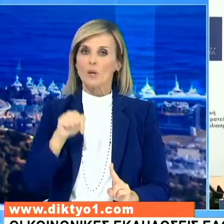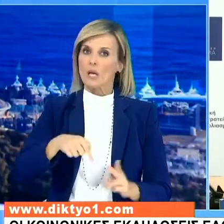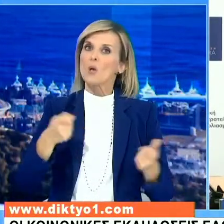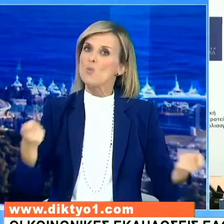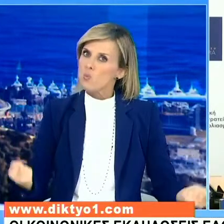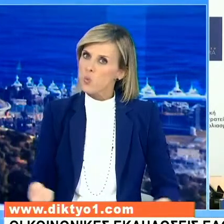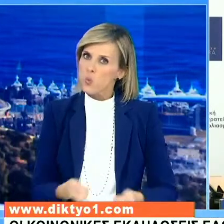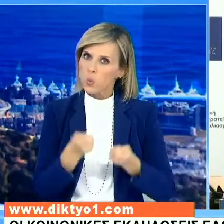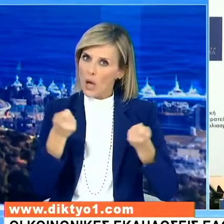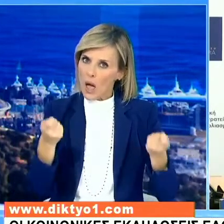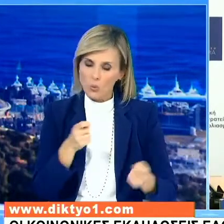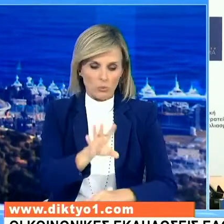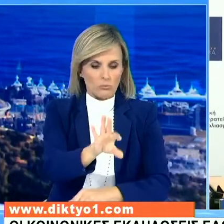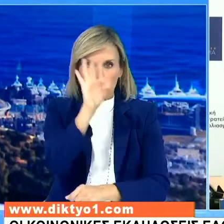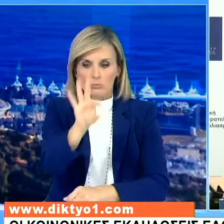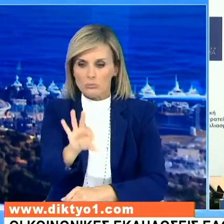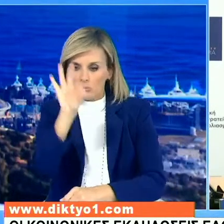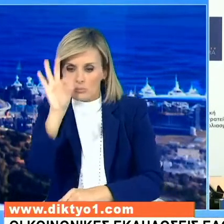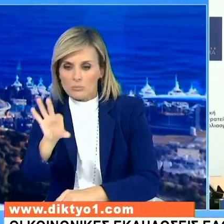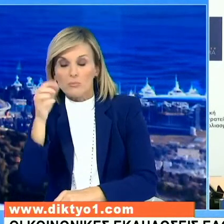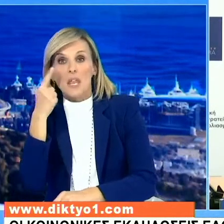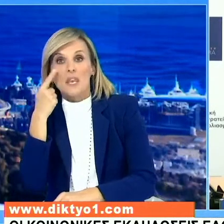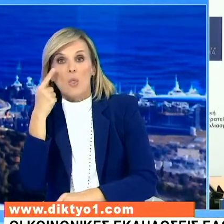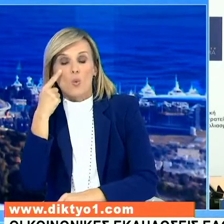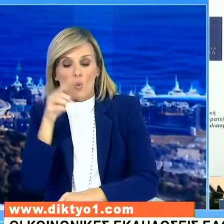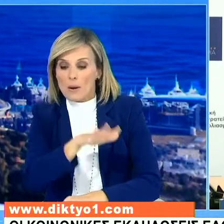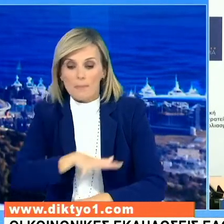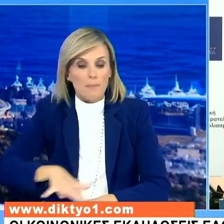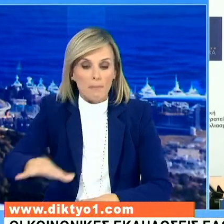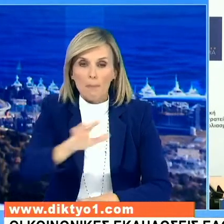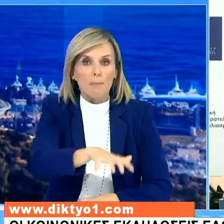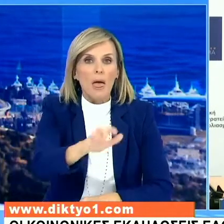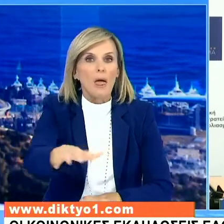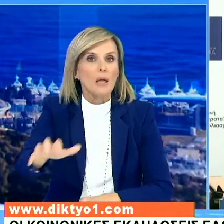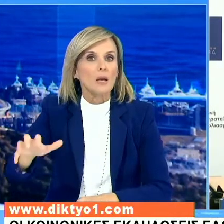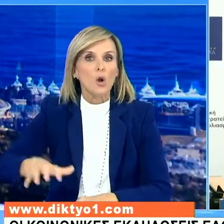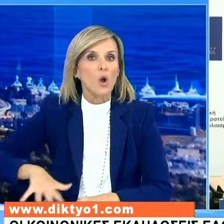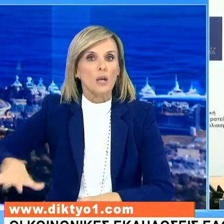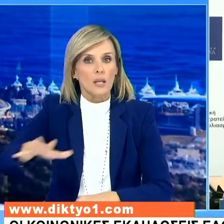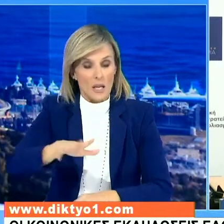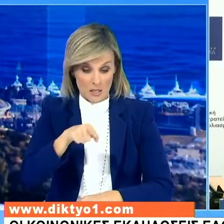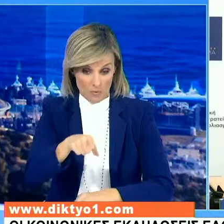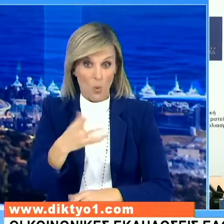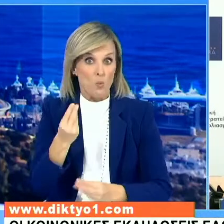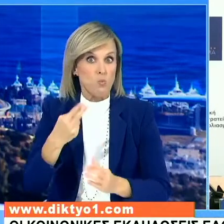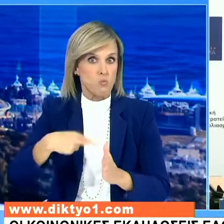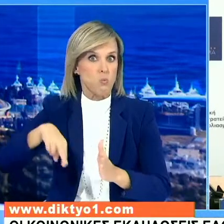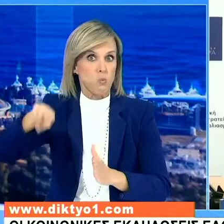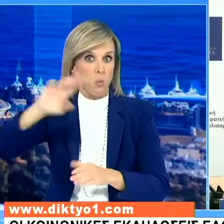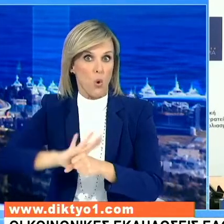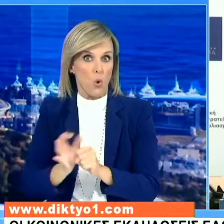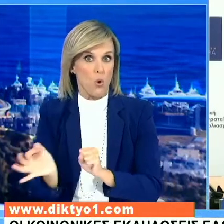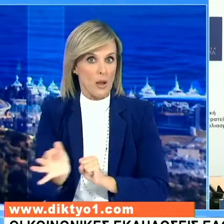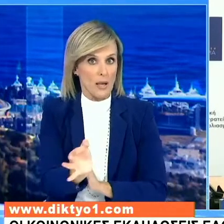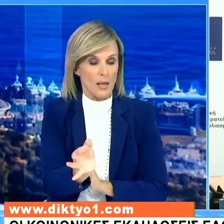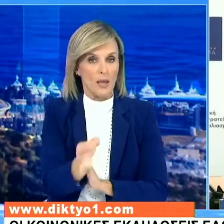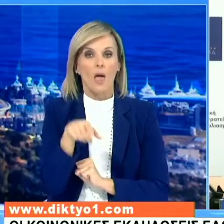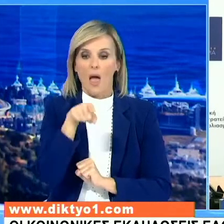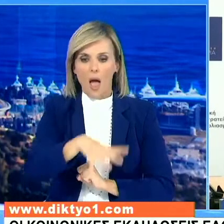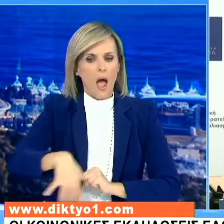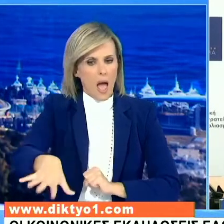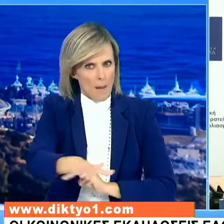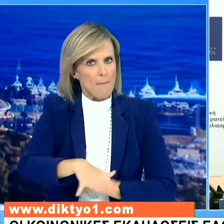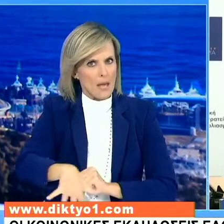ΕΟΔΗ, που γίνονται σε στοχευμένες περιοχές με αυξημένο επιδημιολογικό φορτίο και η θετικότητα